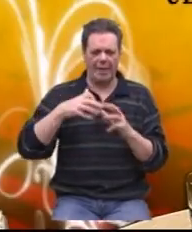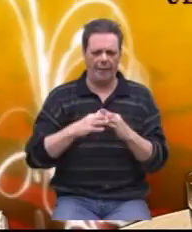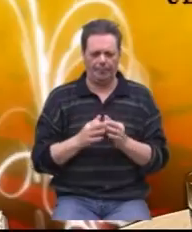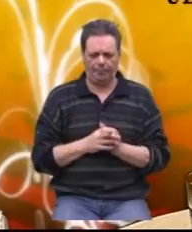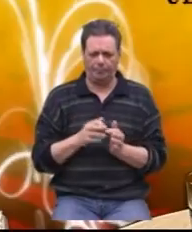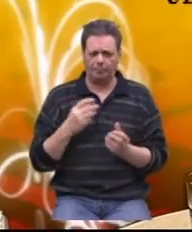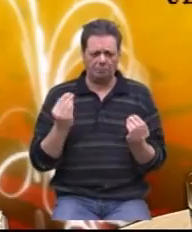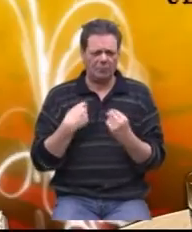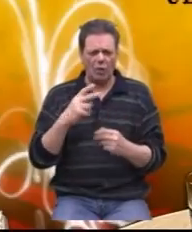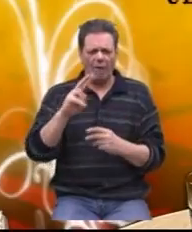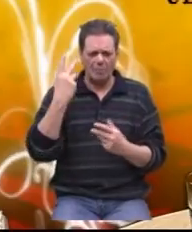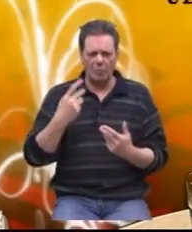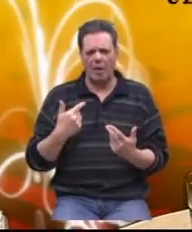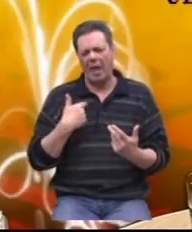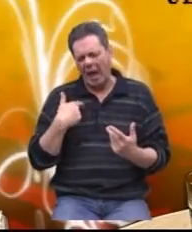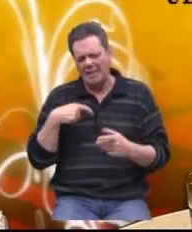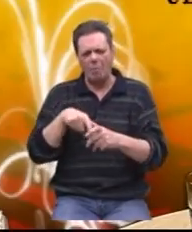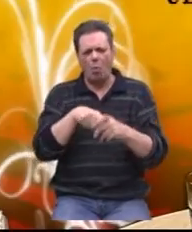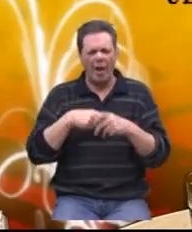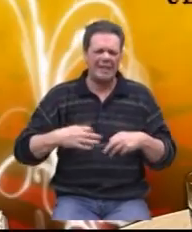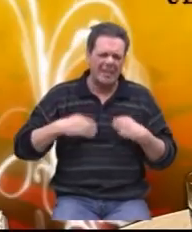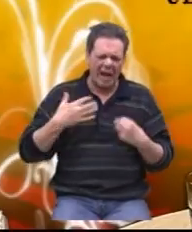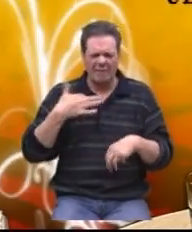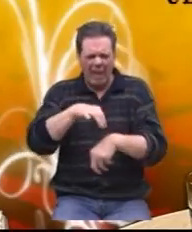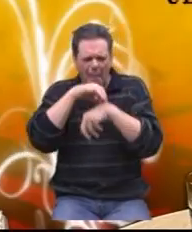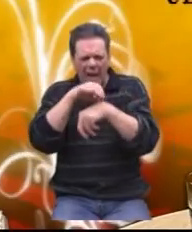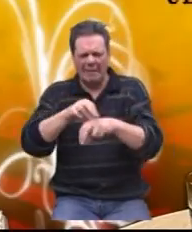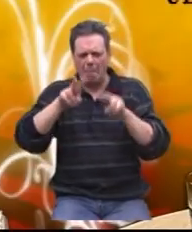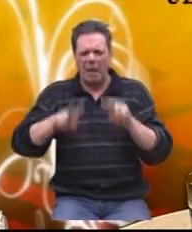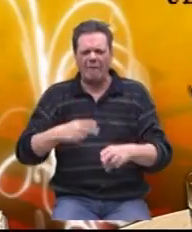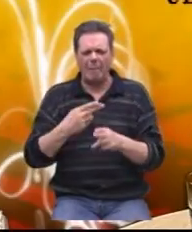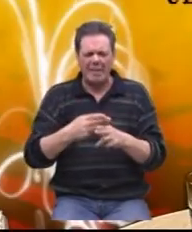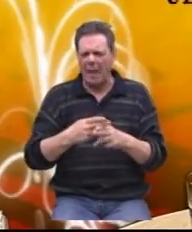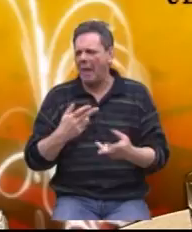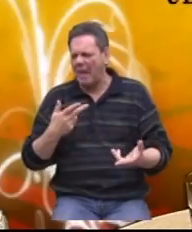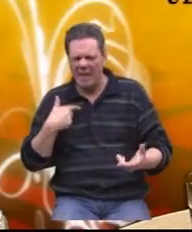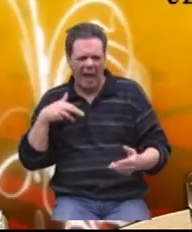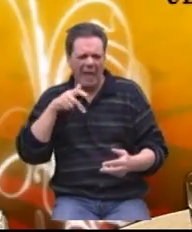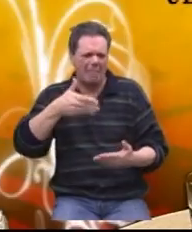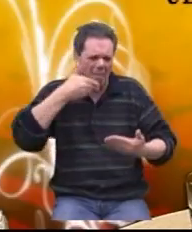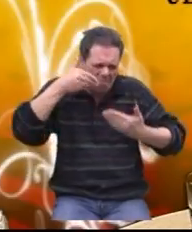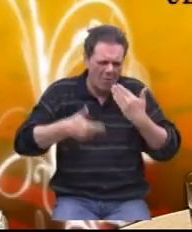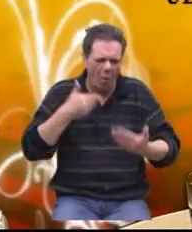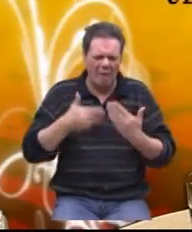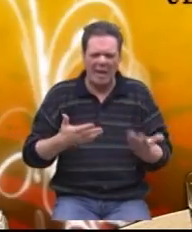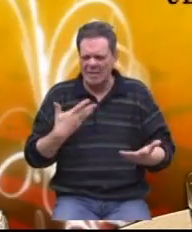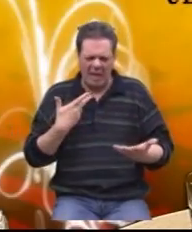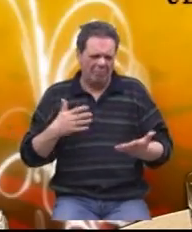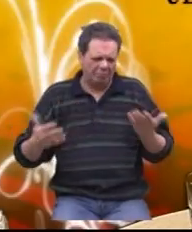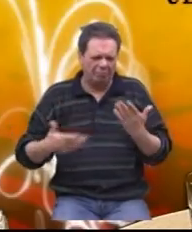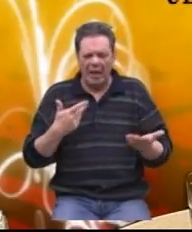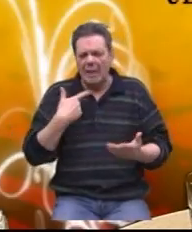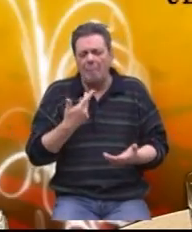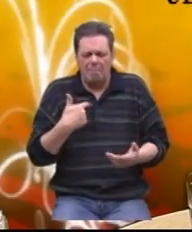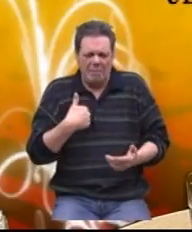Ja sam inače i u koaliciji zdravstva i pratim ta prava pacijenata, idem na neke te konferencije itd. da bi se što bolje